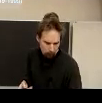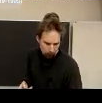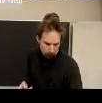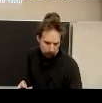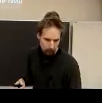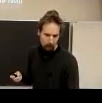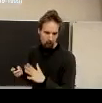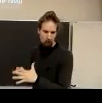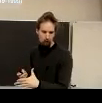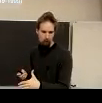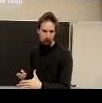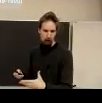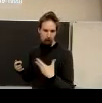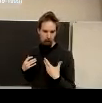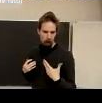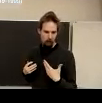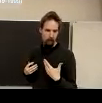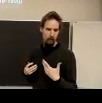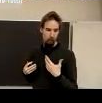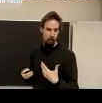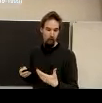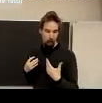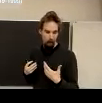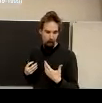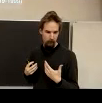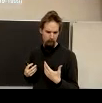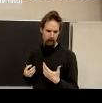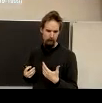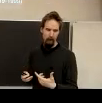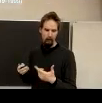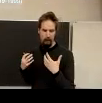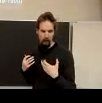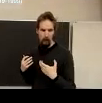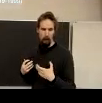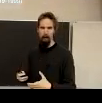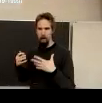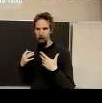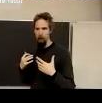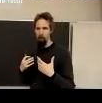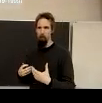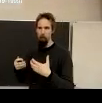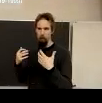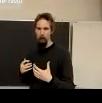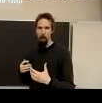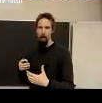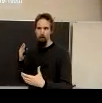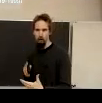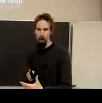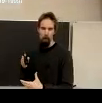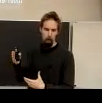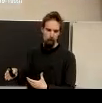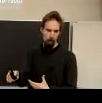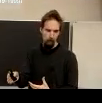Ja Murdoch näki, että tämä koko prosessi on niin kuin moraalisesti tosi oleellinen ja määritteli myös rakkauden, että rakkaus on kykyä